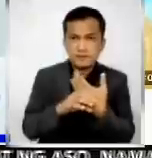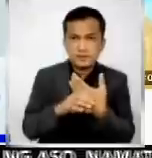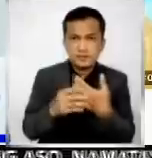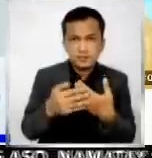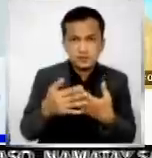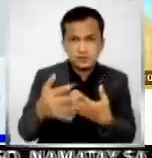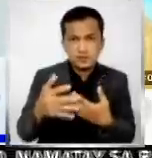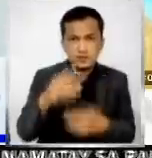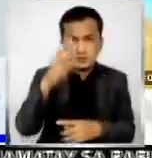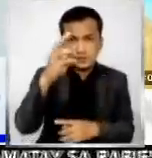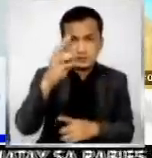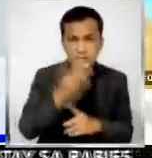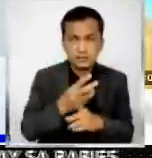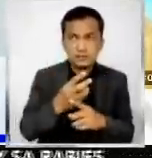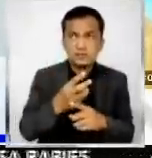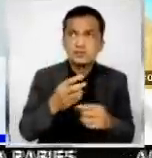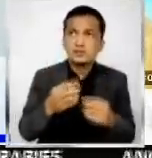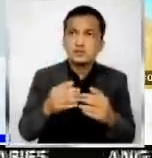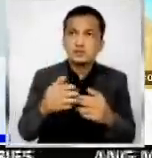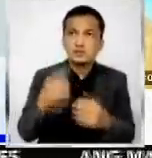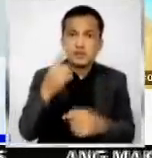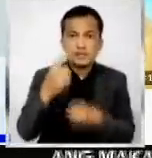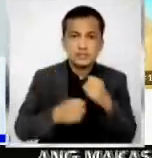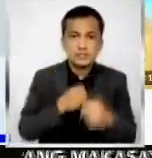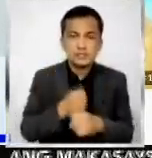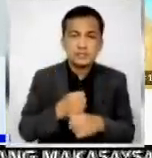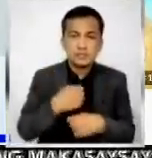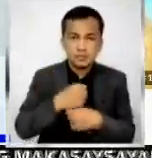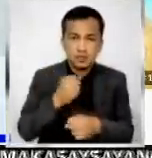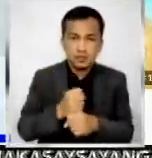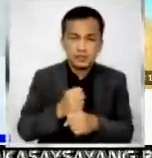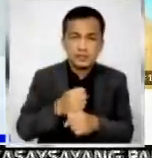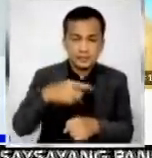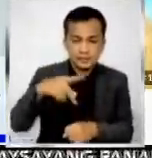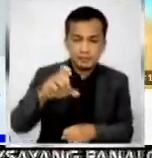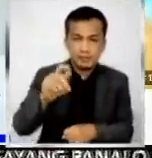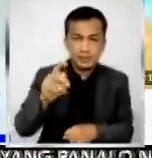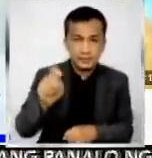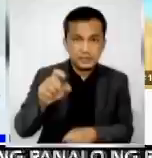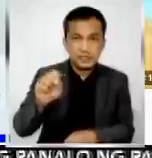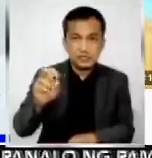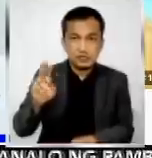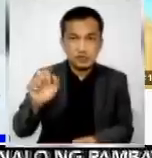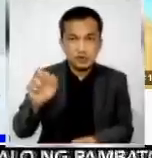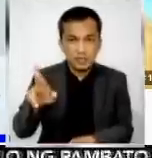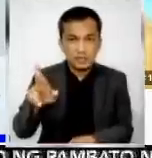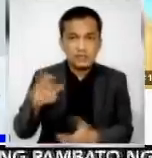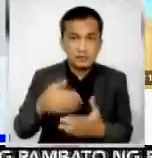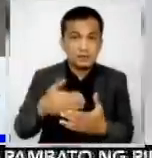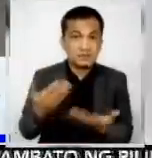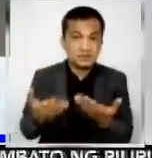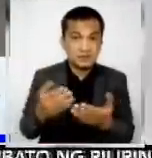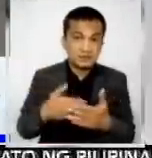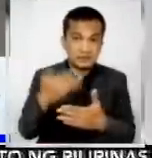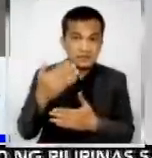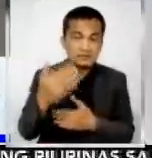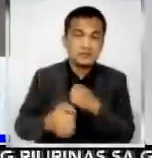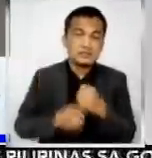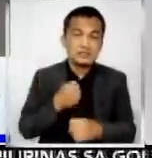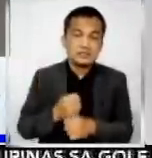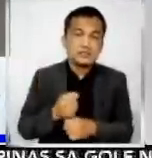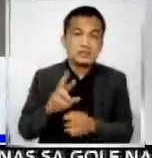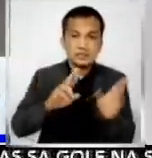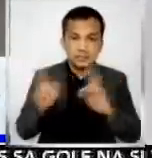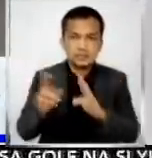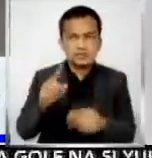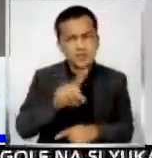we start constructing the solar plant, they'll be ready by next year. Wind takes probably 1 to 1.5 years. Hindi kailangan